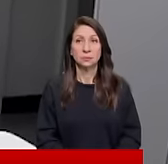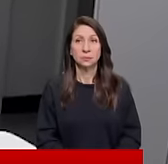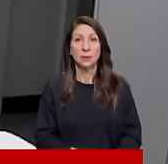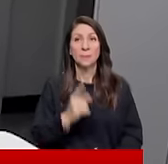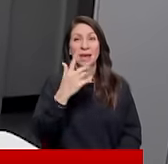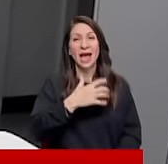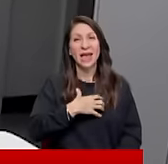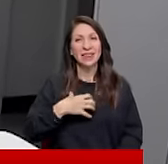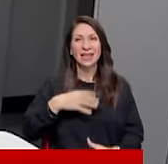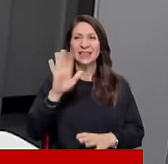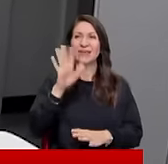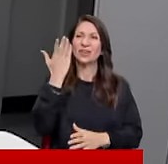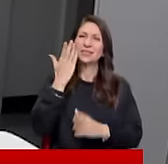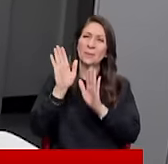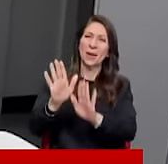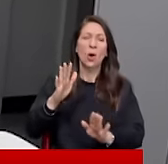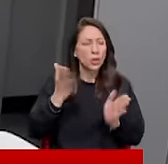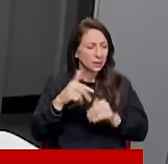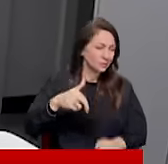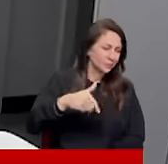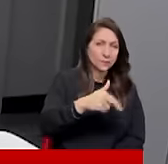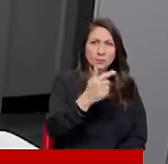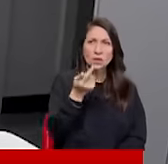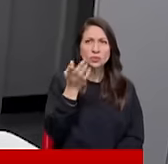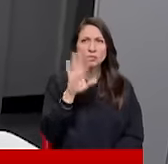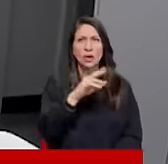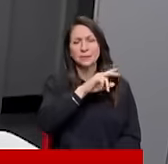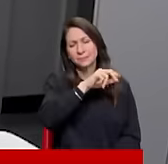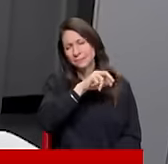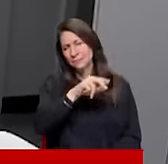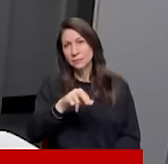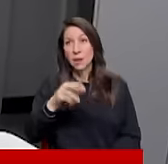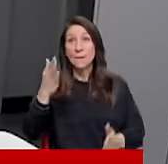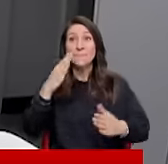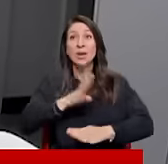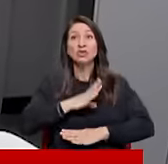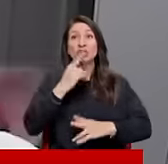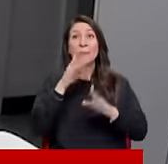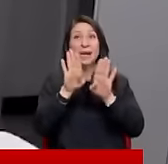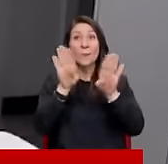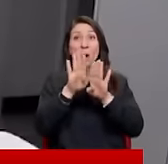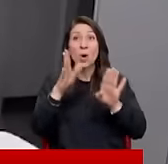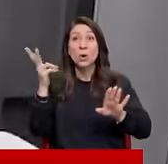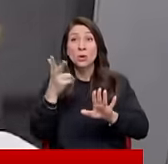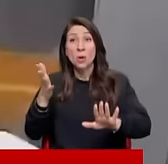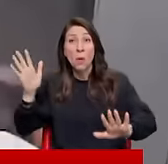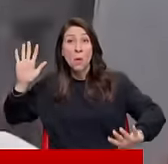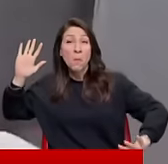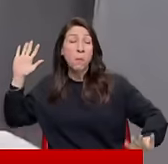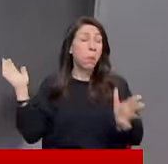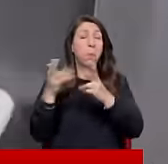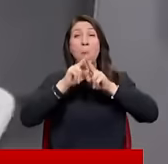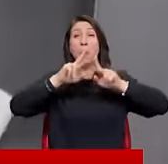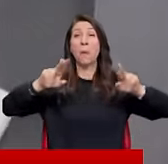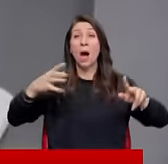Bir anne çocuğu televizyon izlerken odadan çıktı. Kısa süre sonra döndüğünde balkonun cam kapısı rüzgarın şiddetiyle